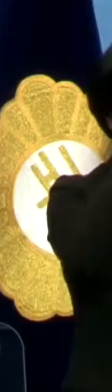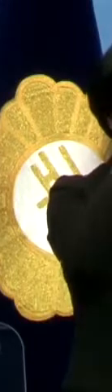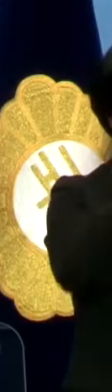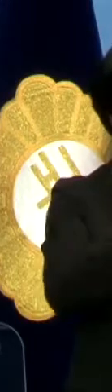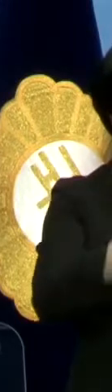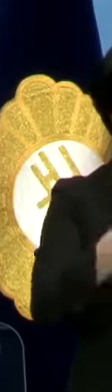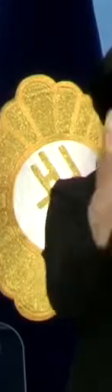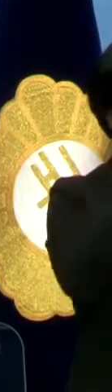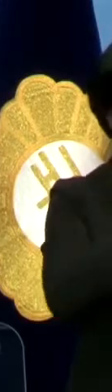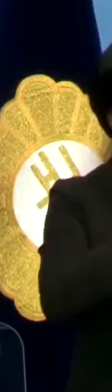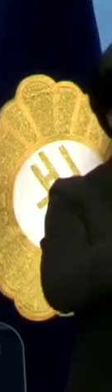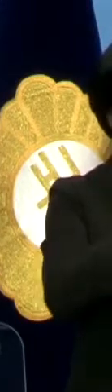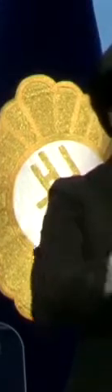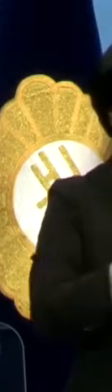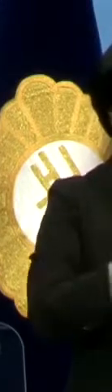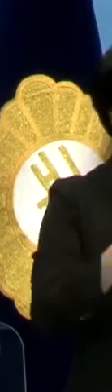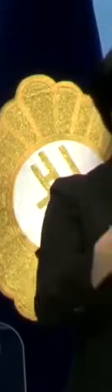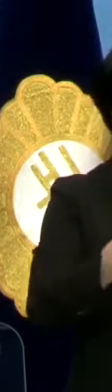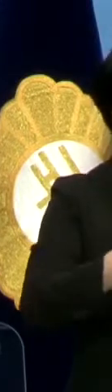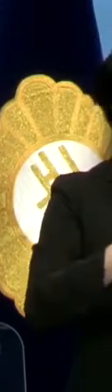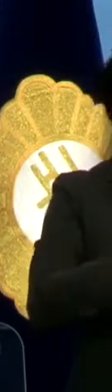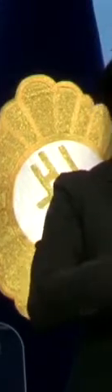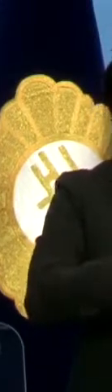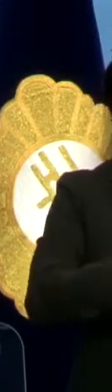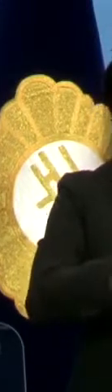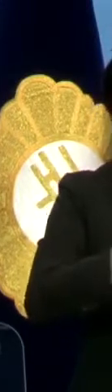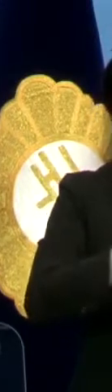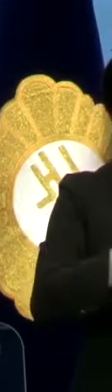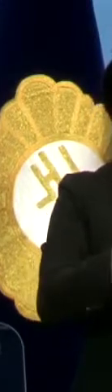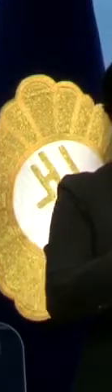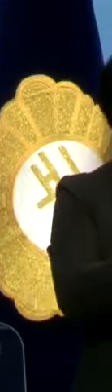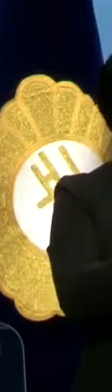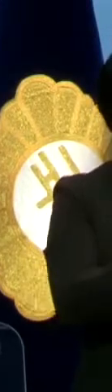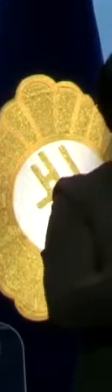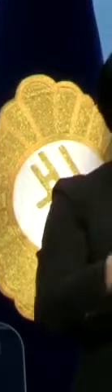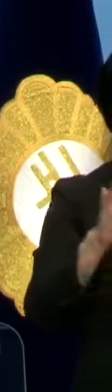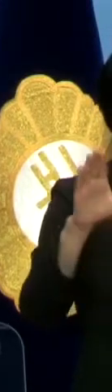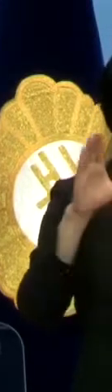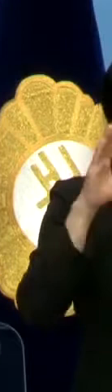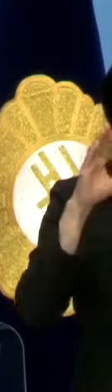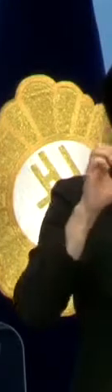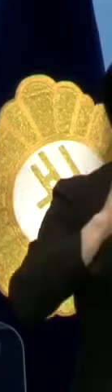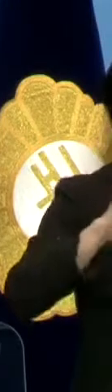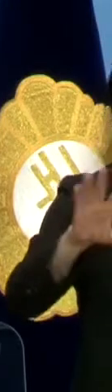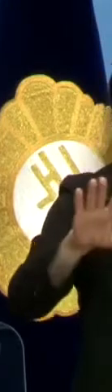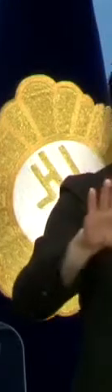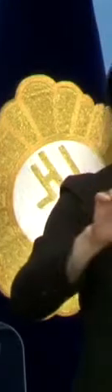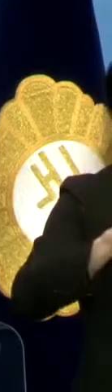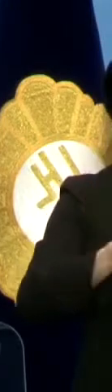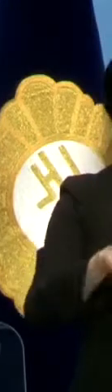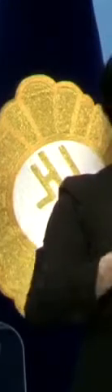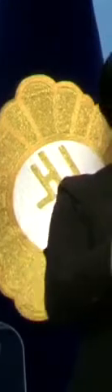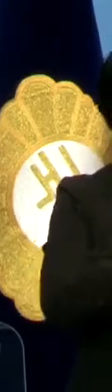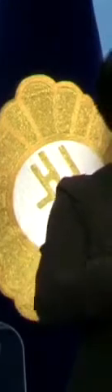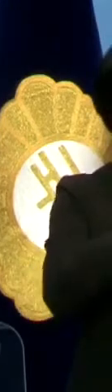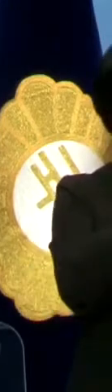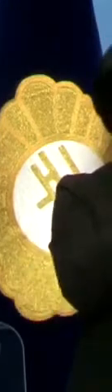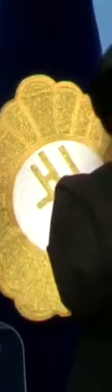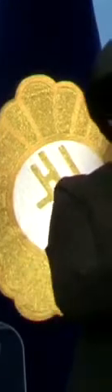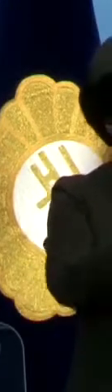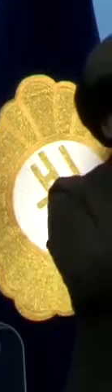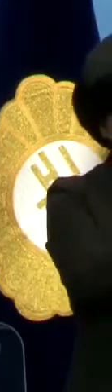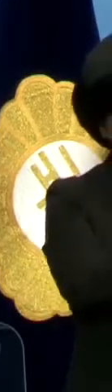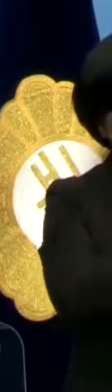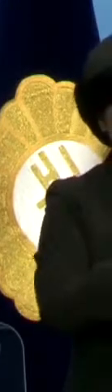조정과 자치경찰제 시행에만 급급해 소수 의견과 목소리를 무시한 채 또 정식 법안